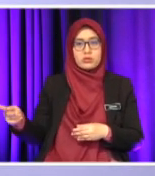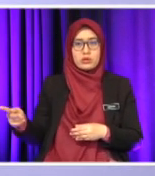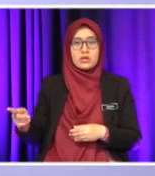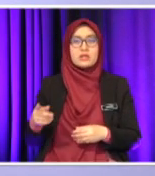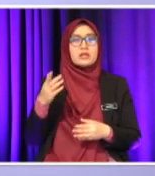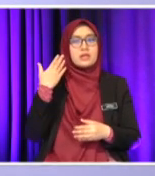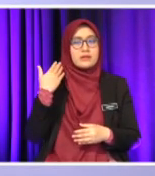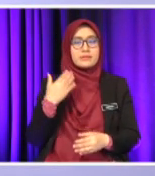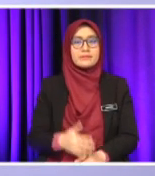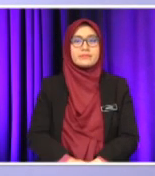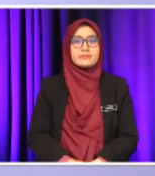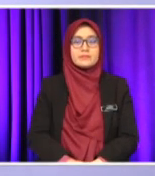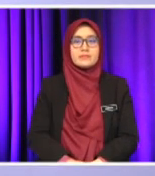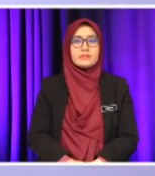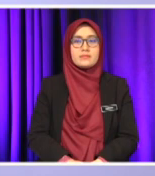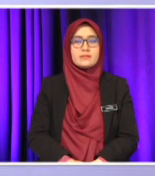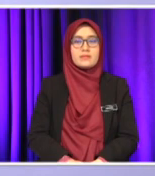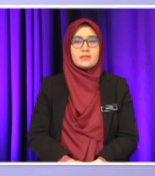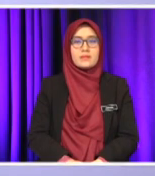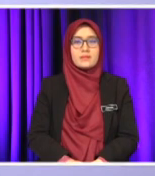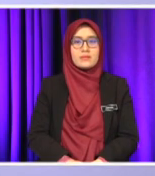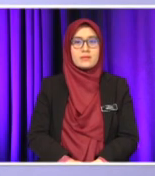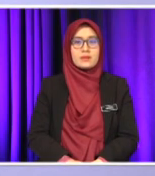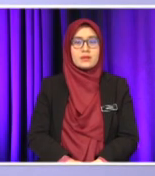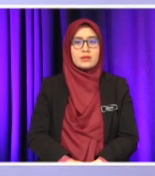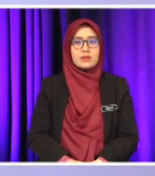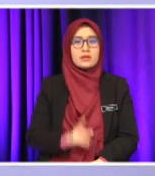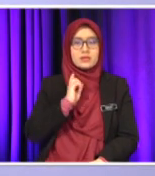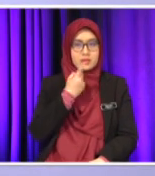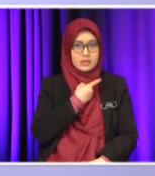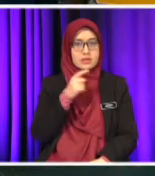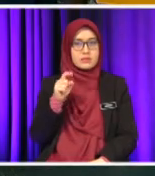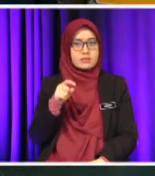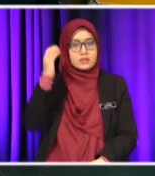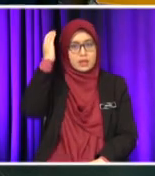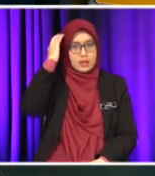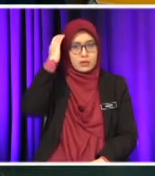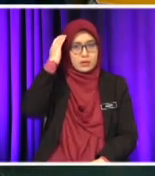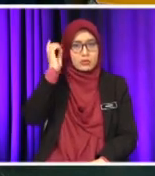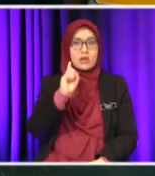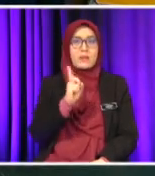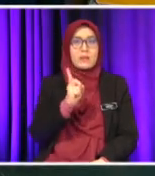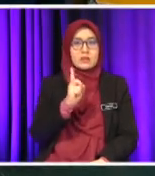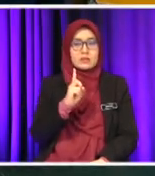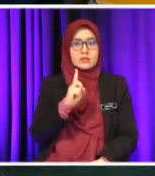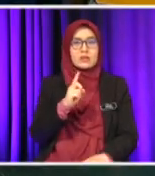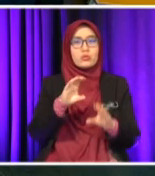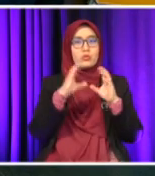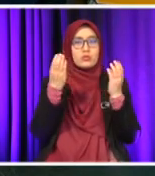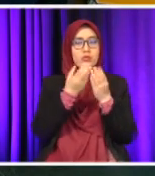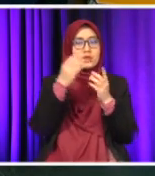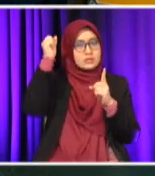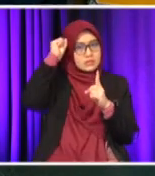apa kajian pasaran kita sudah tentukan kita kemana kumpulan sasaran yang lebih banyak memerlukan produk kita